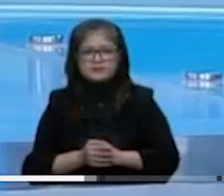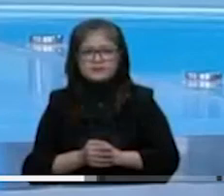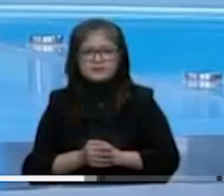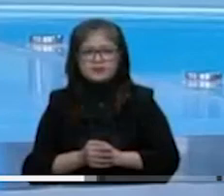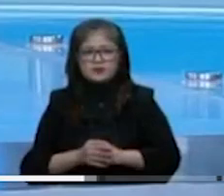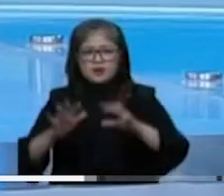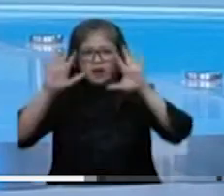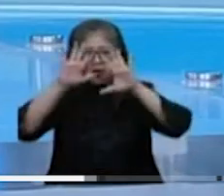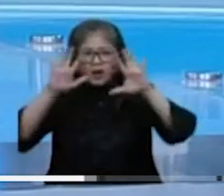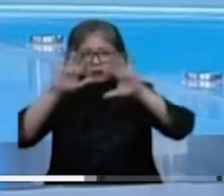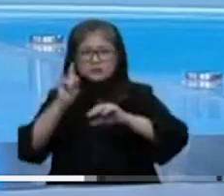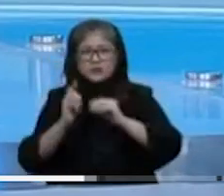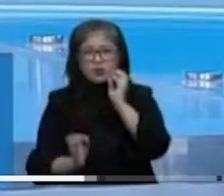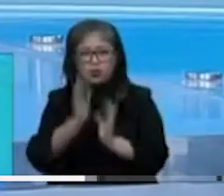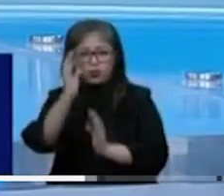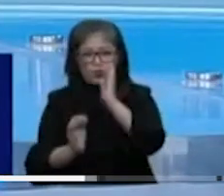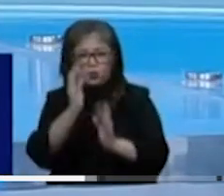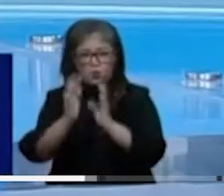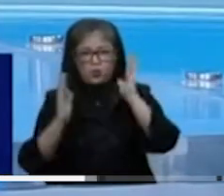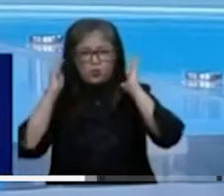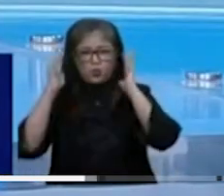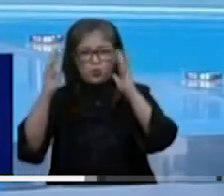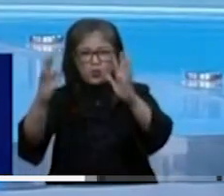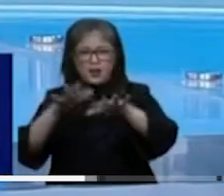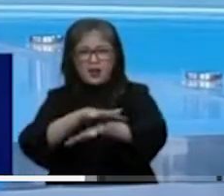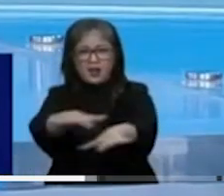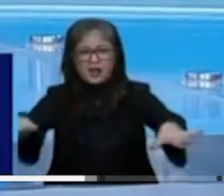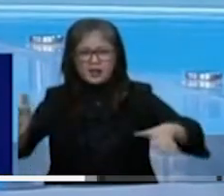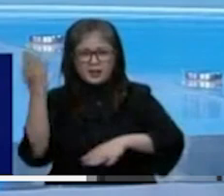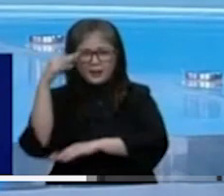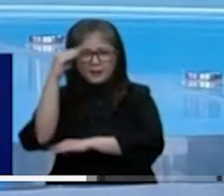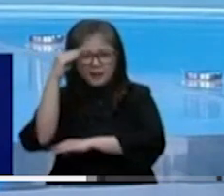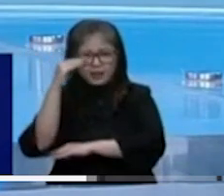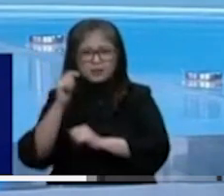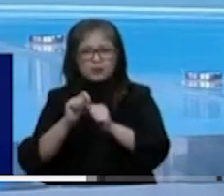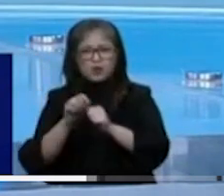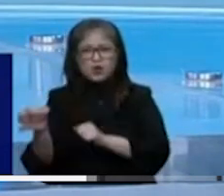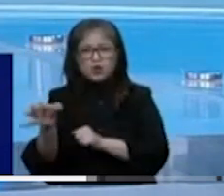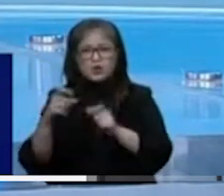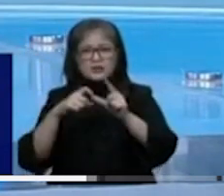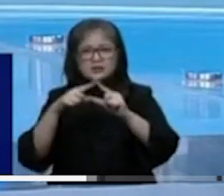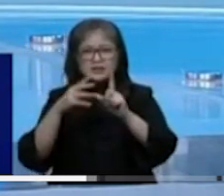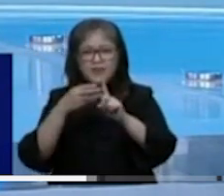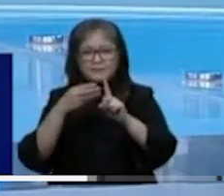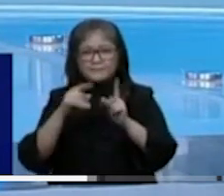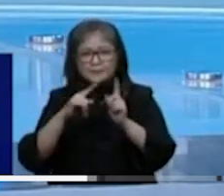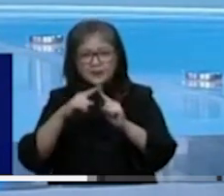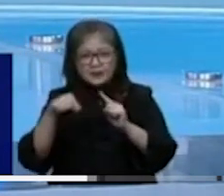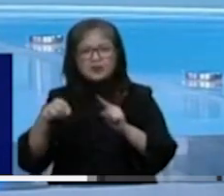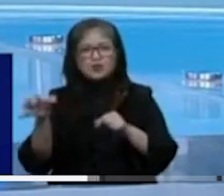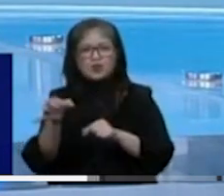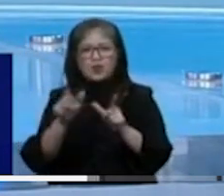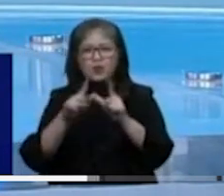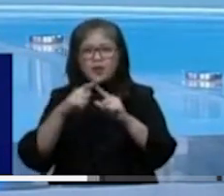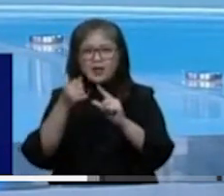Pemirsa, kabut asap akibat kebakaran hutan dan lahan Senin pagi mulai menyelimuti Kota Sampit, Kabupaten Kota Waringin Timur. Kabut